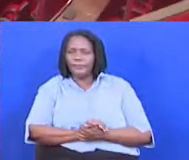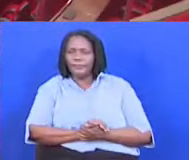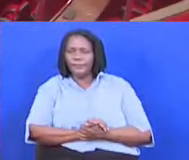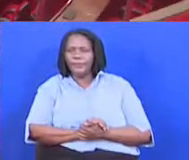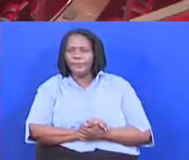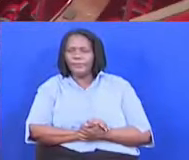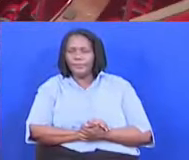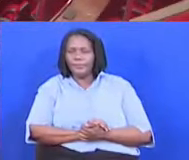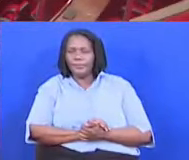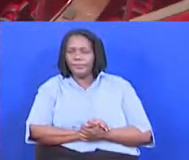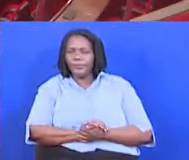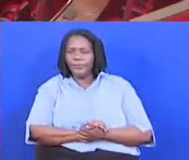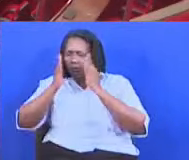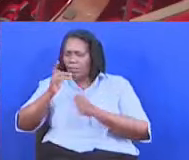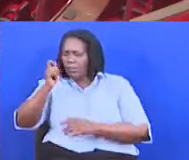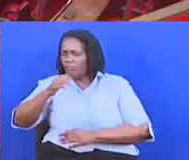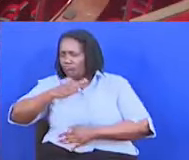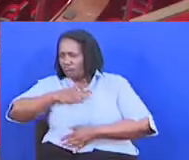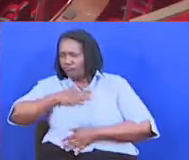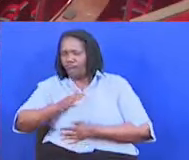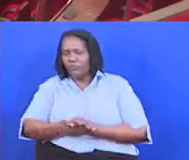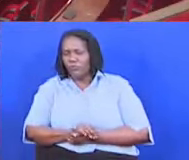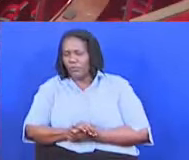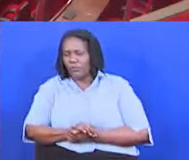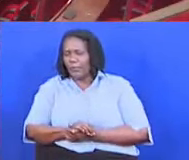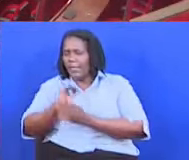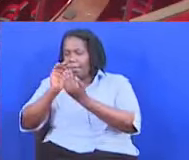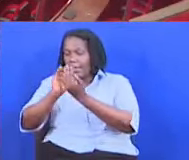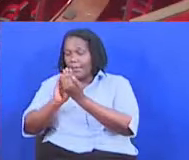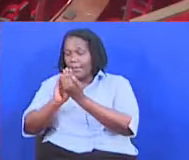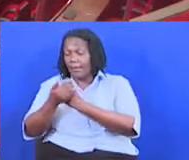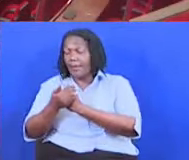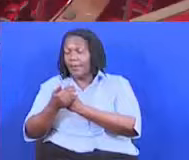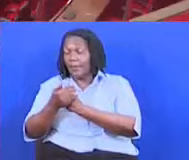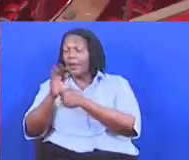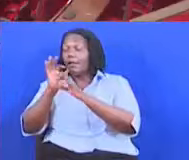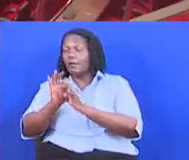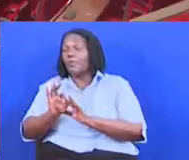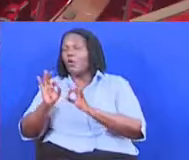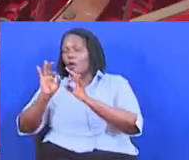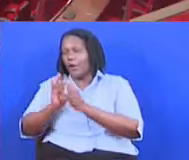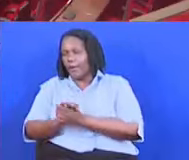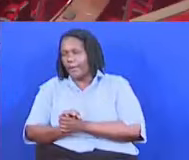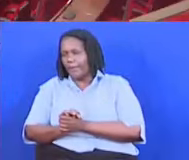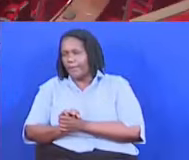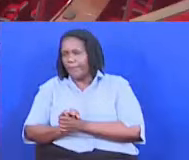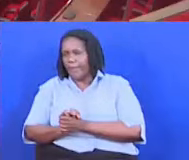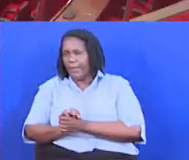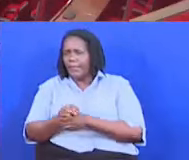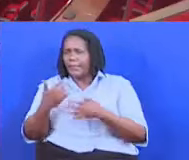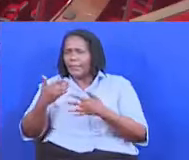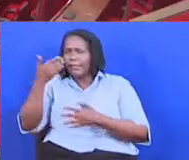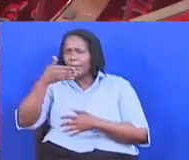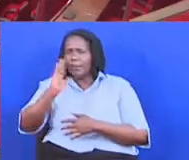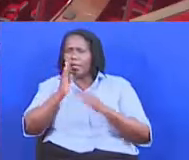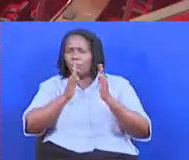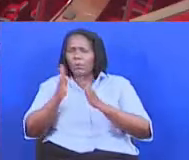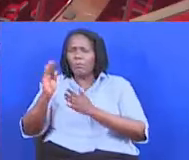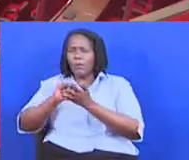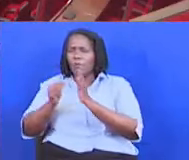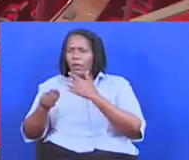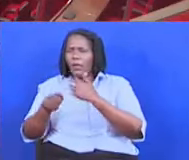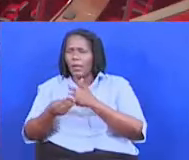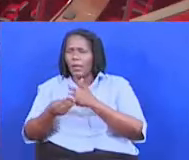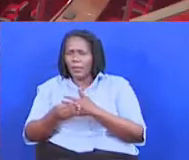Asante sana Mheshimiwa Spika. Kinga ni bora zaidi, tiba ifate baadaye. Je, serikali ina mpango gani